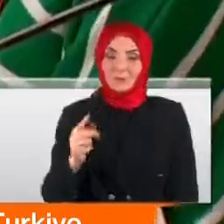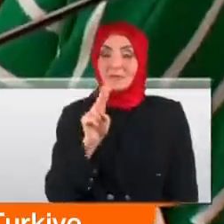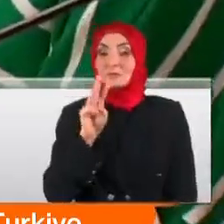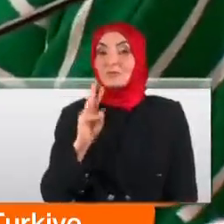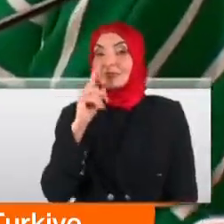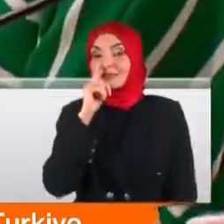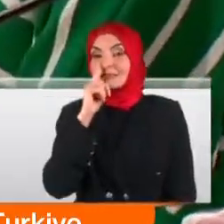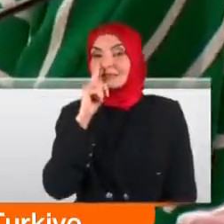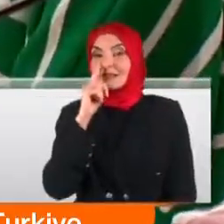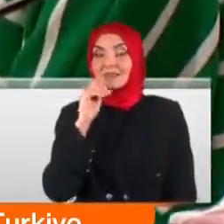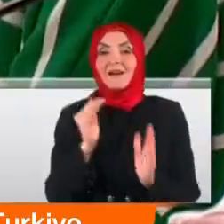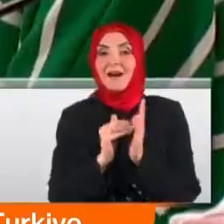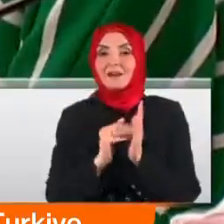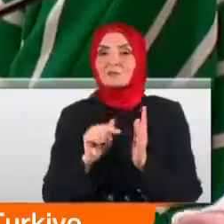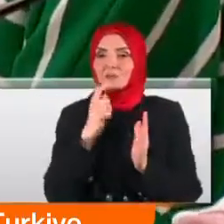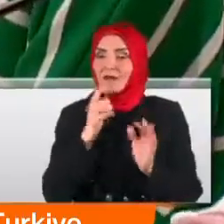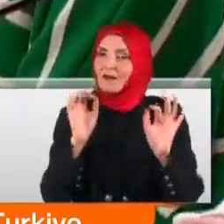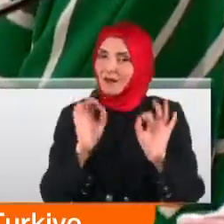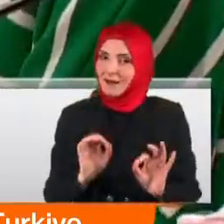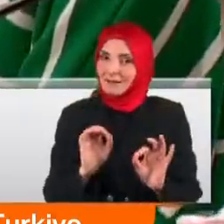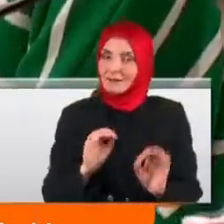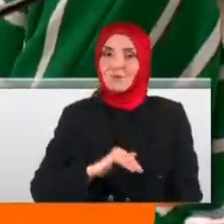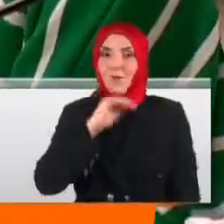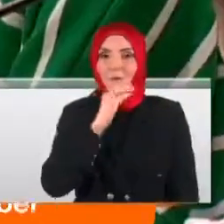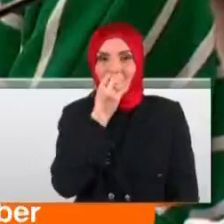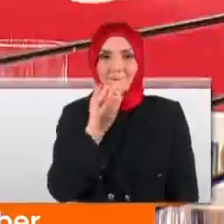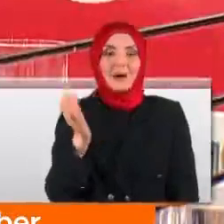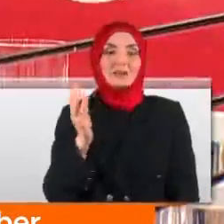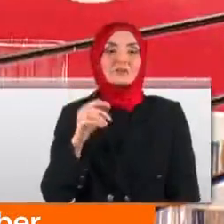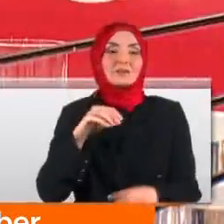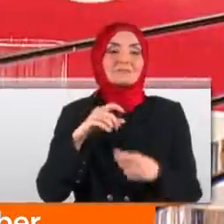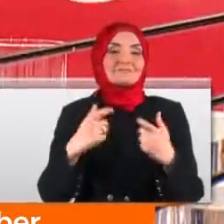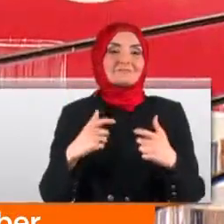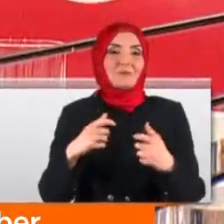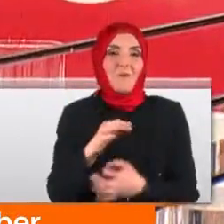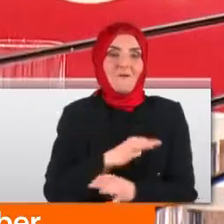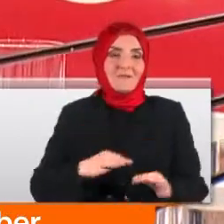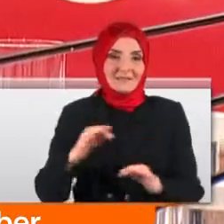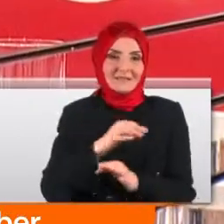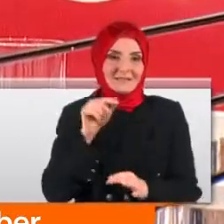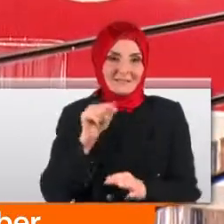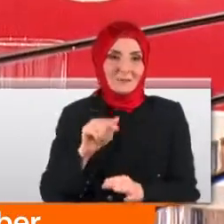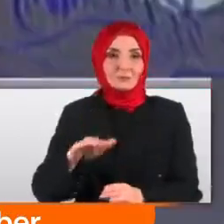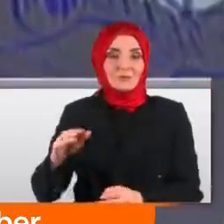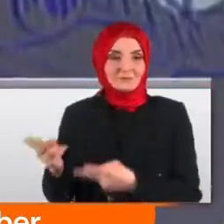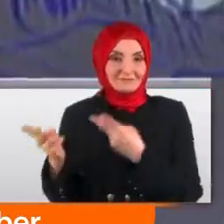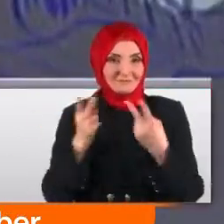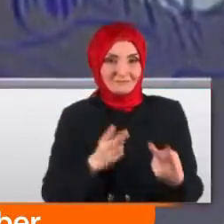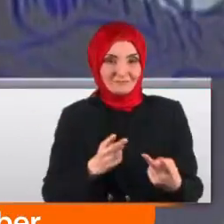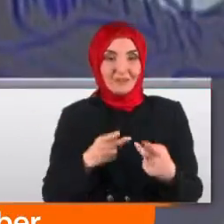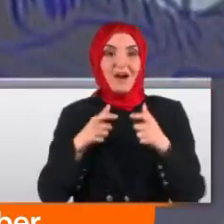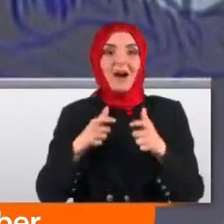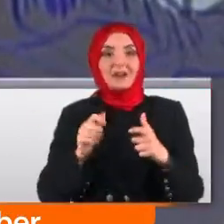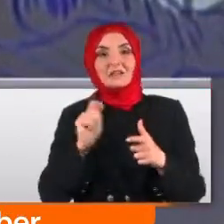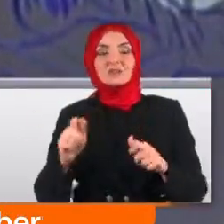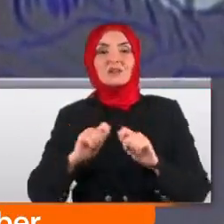bozulmadı. Dolmabahçe ofisinde çocukları ağırlayan Cumhurbaşkanı Erdoğan, koltuğunu Hatay Kırıkan'dan gelen 11 yaşındaki